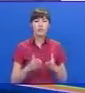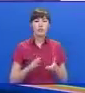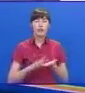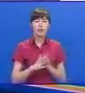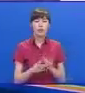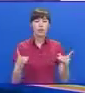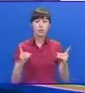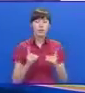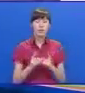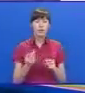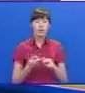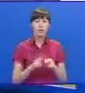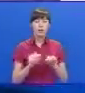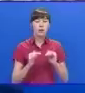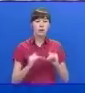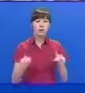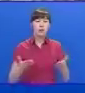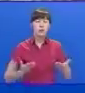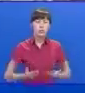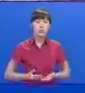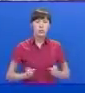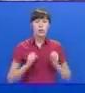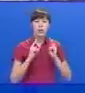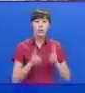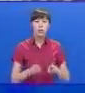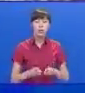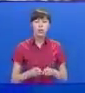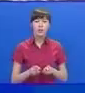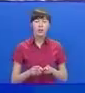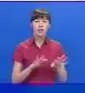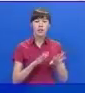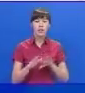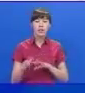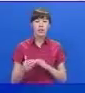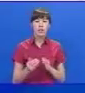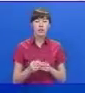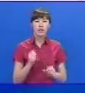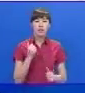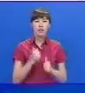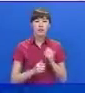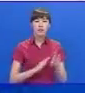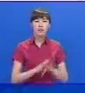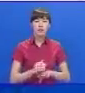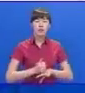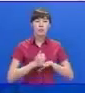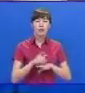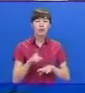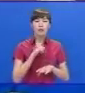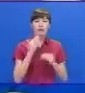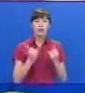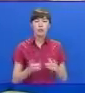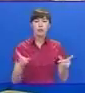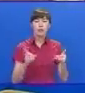болып жатады. Сондықтан да оқушылардың өмір қауіпсіздігі үшін осындай іс-шаралардың жиі өткізілуі маңызды. Жас өрендер бүгінгі